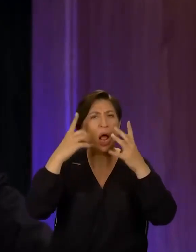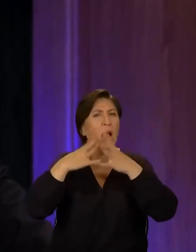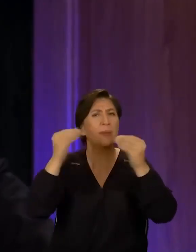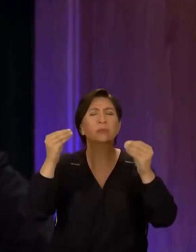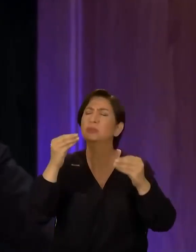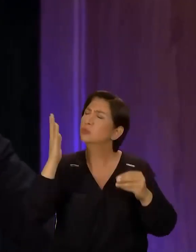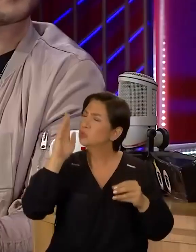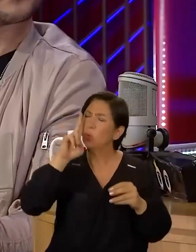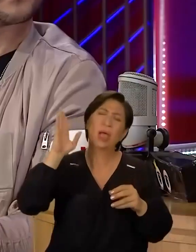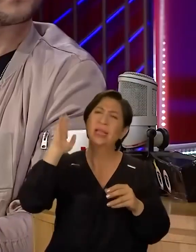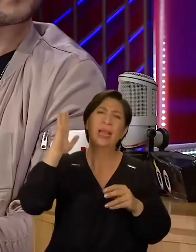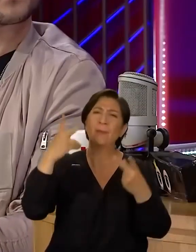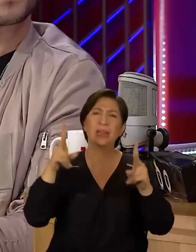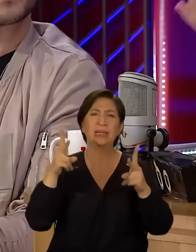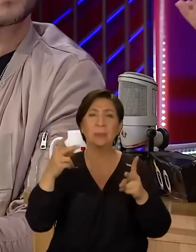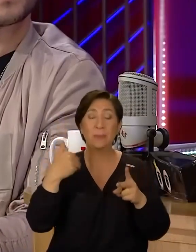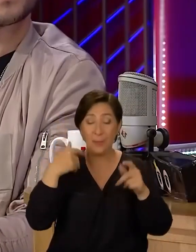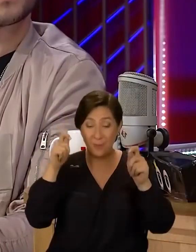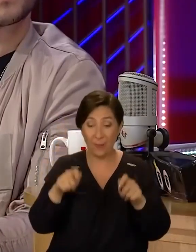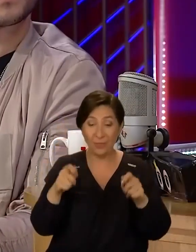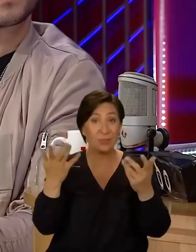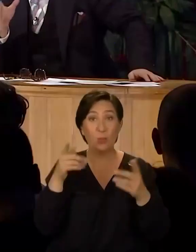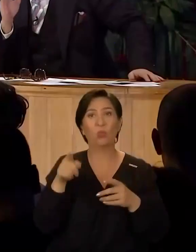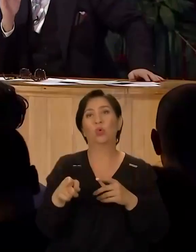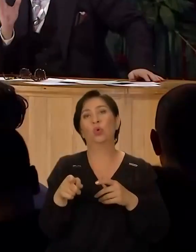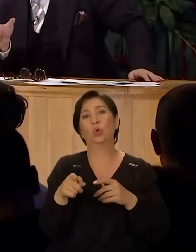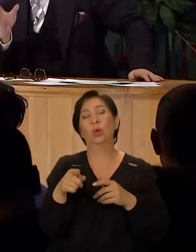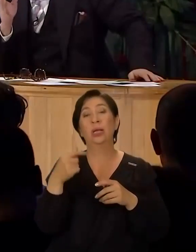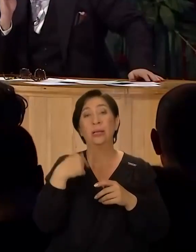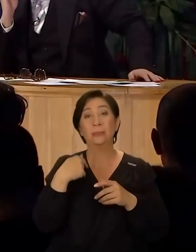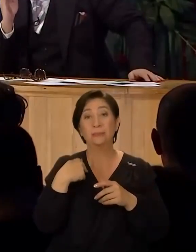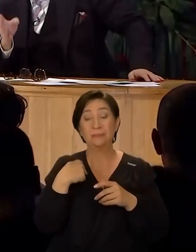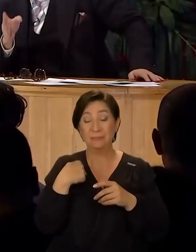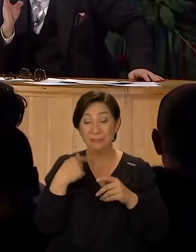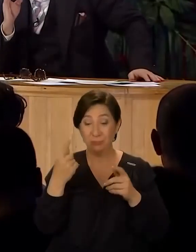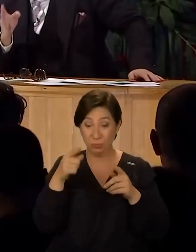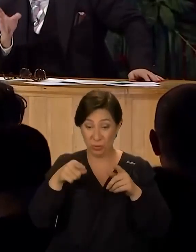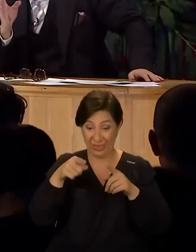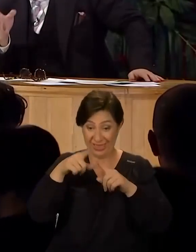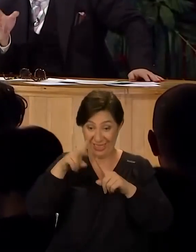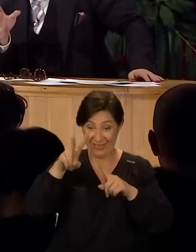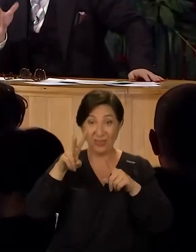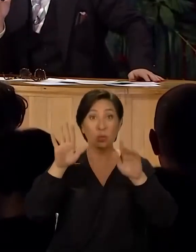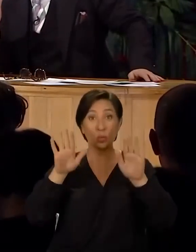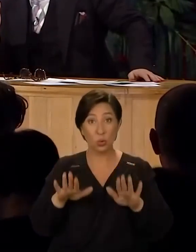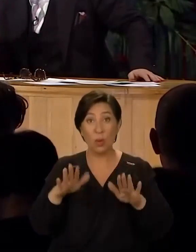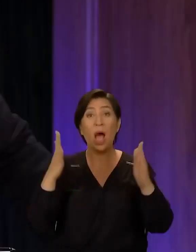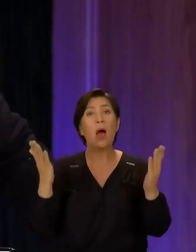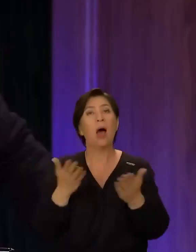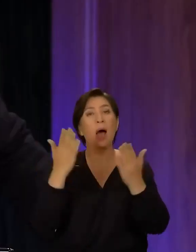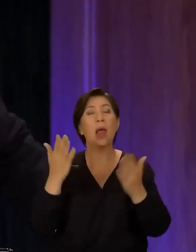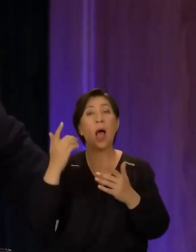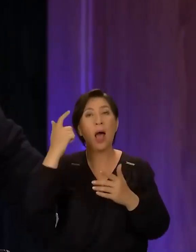kaybetmek sonuna kadar gidebilir. Dolayısıyla benim yapmaya çalıştığım da bu. Yani bizatihi konvansiyonel medyada durup